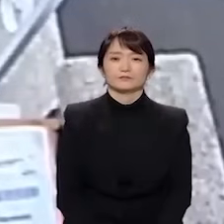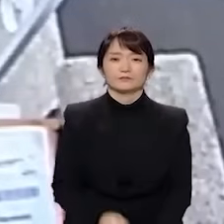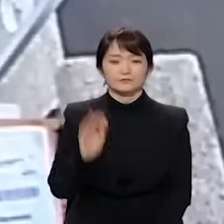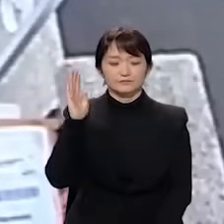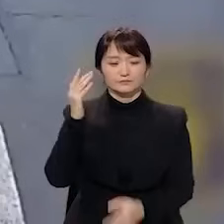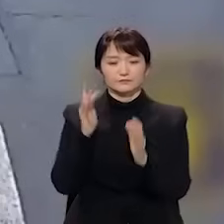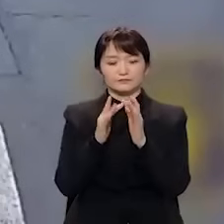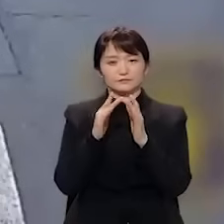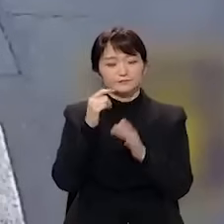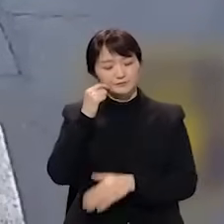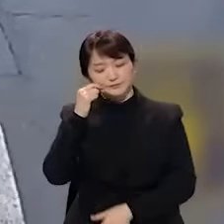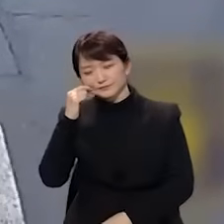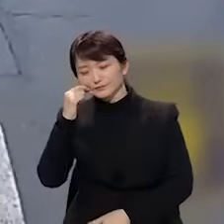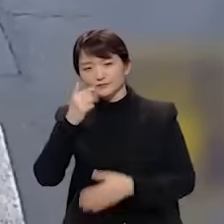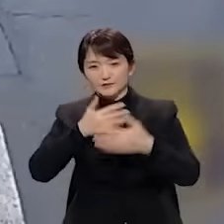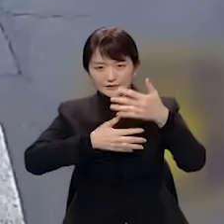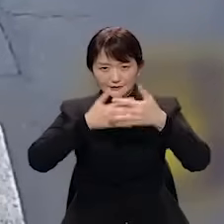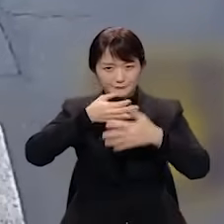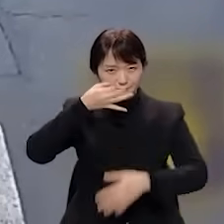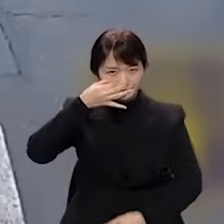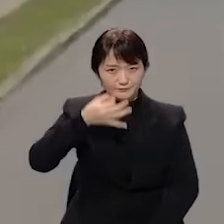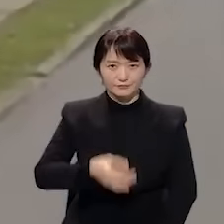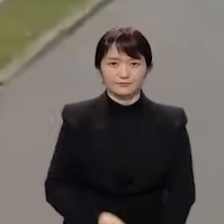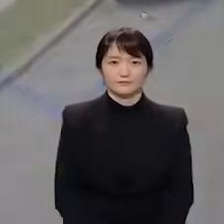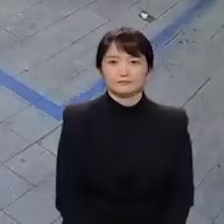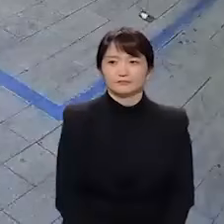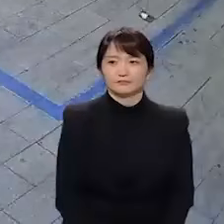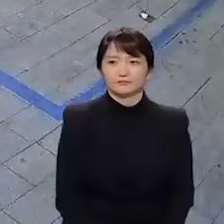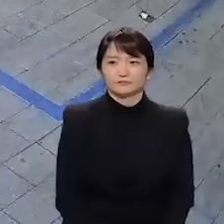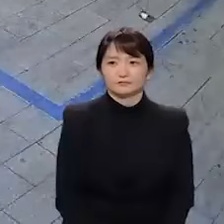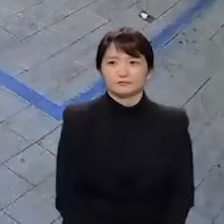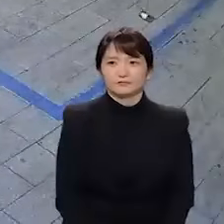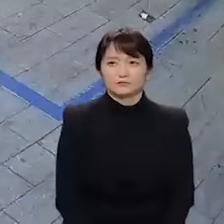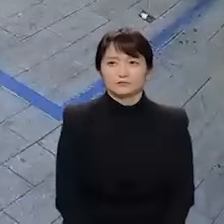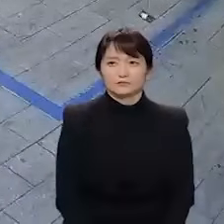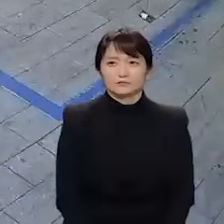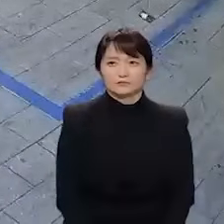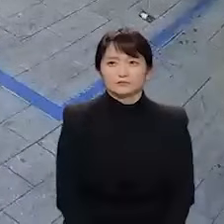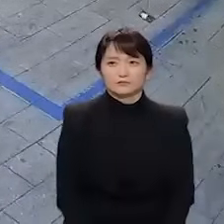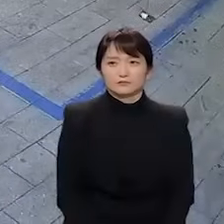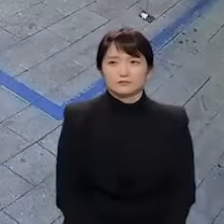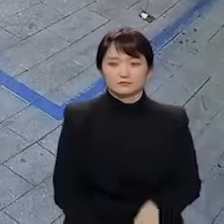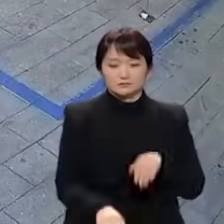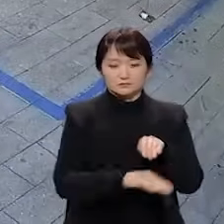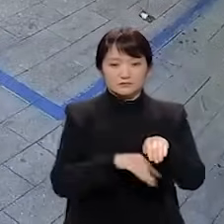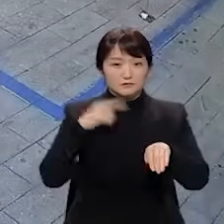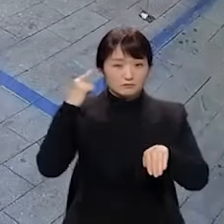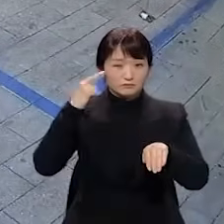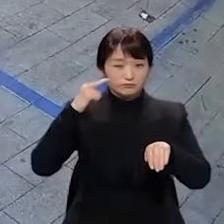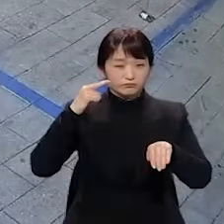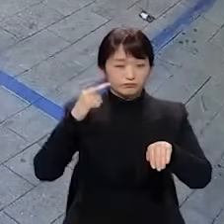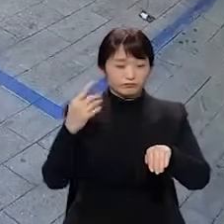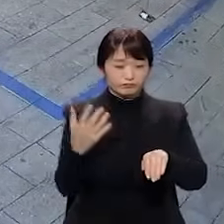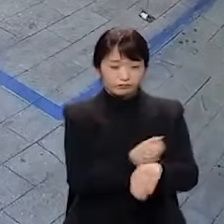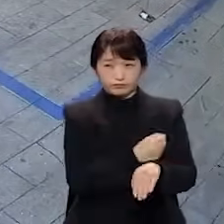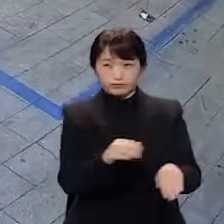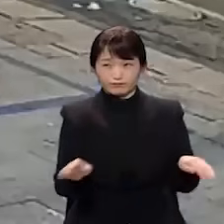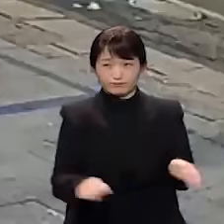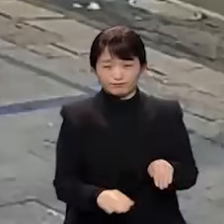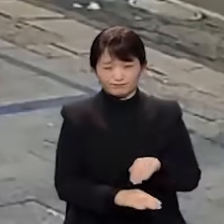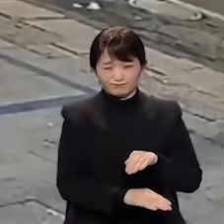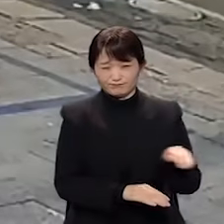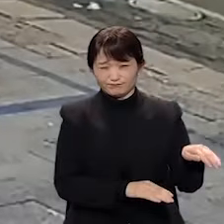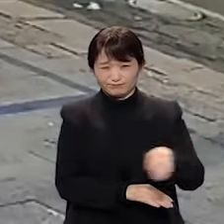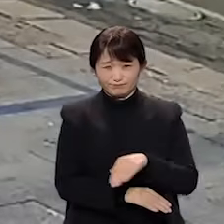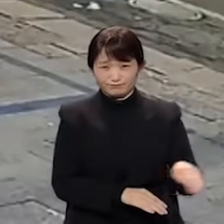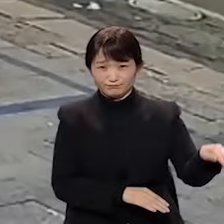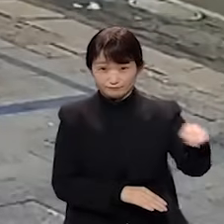온라인에서 화제가 되고 있는 영상 함께 보시죠 자 차 한대가 갱을 내며 달려야 멋진 드리프트를